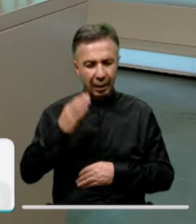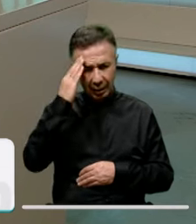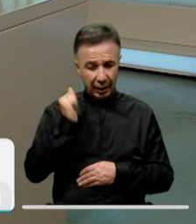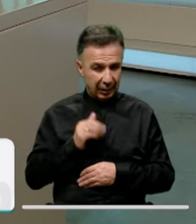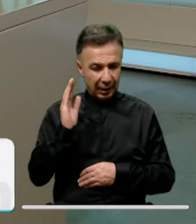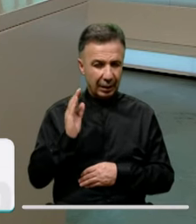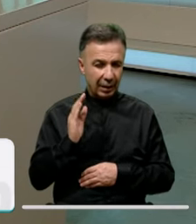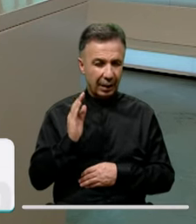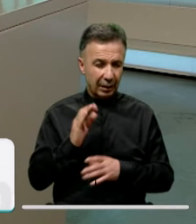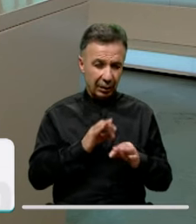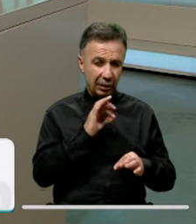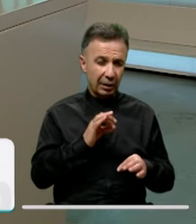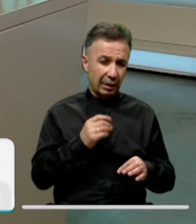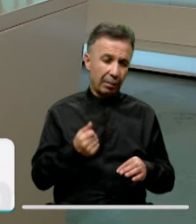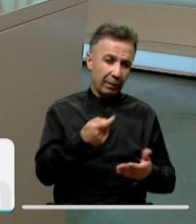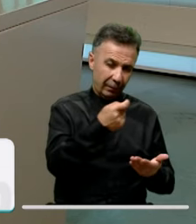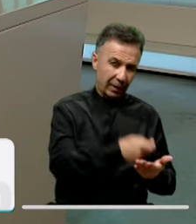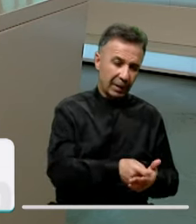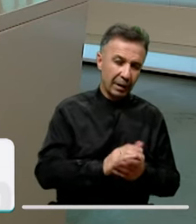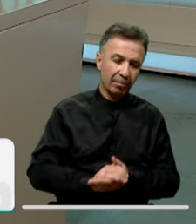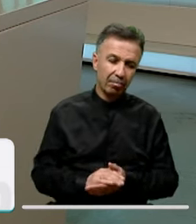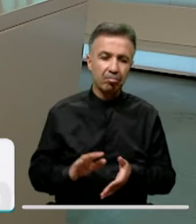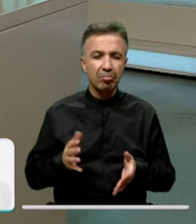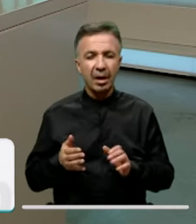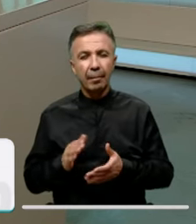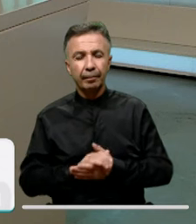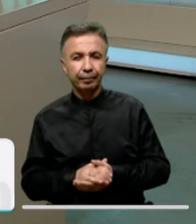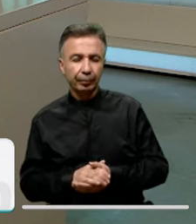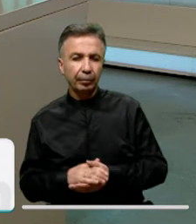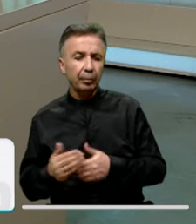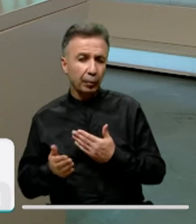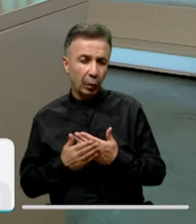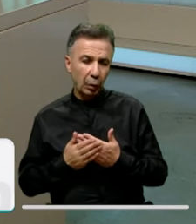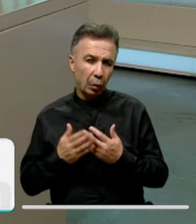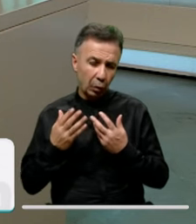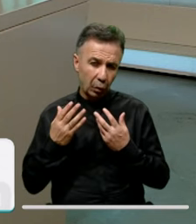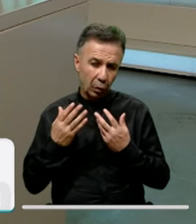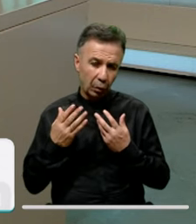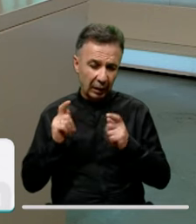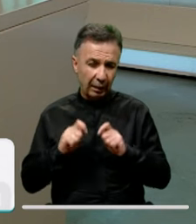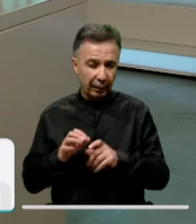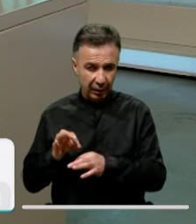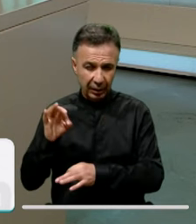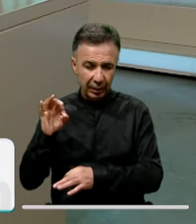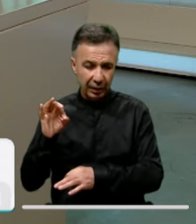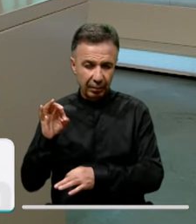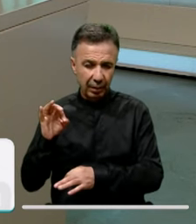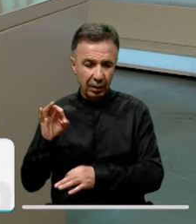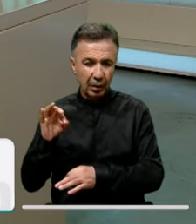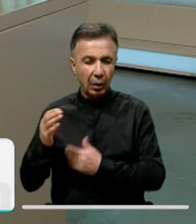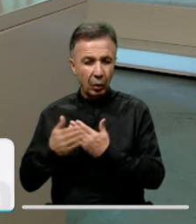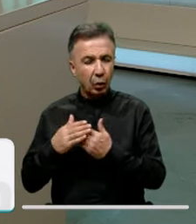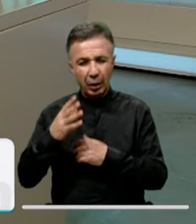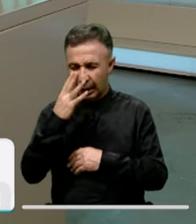koysak veyahut da bayramı olan şey, düğün, bayram dedim, düğün yapan birine düğün hediyesi